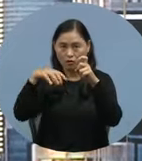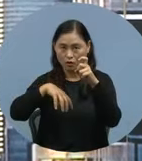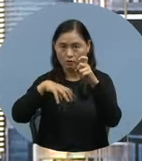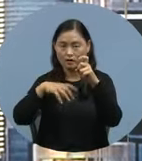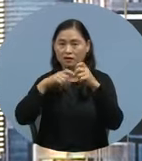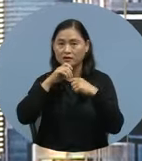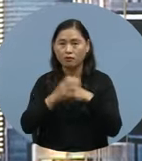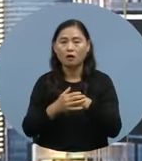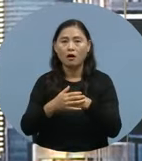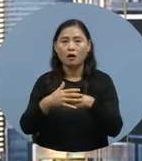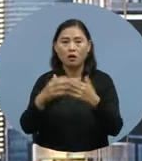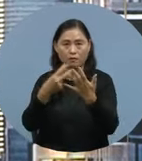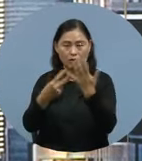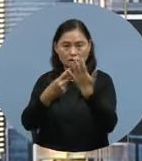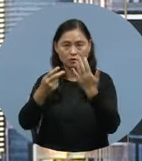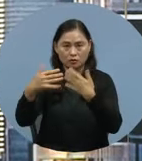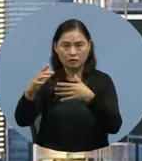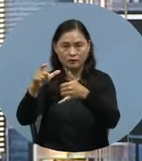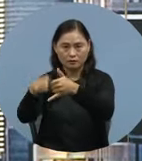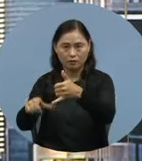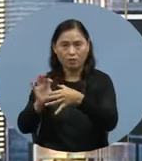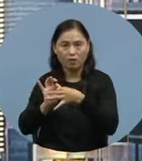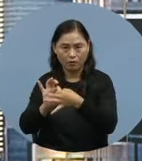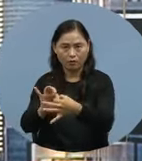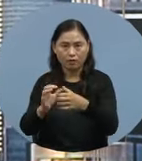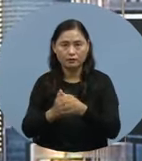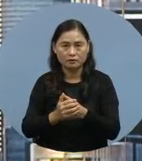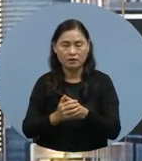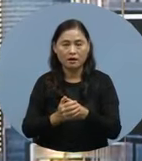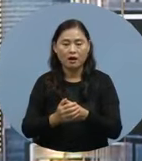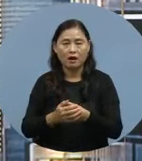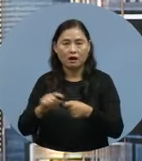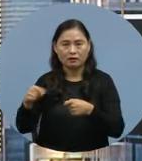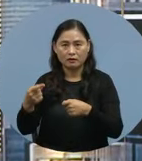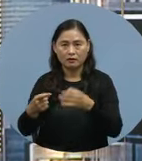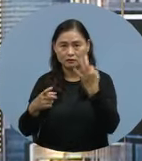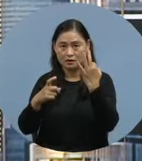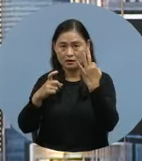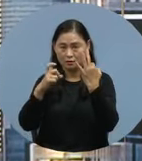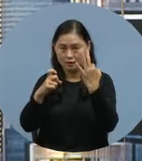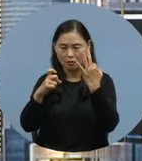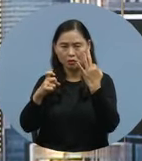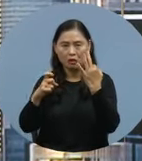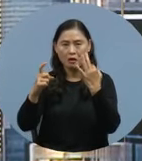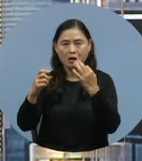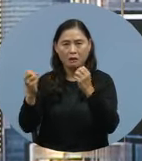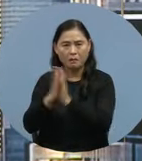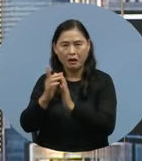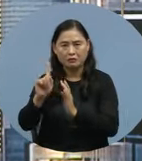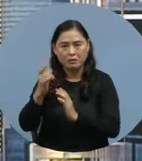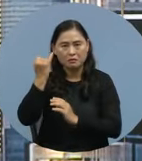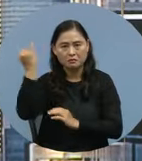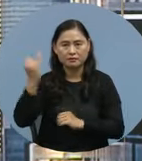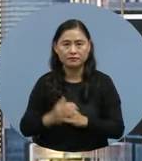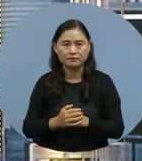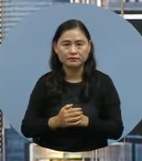有52位咧就係同其他個案有啲相關嘅。咁另外39宗咧就係未有源頭嘅個案啦。